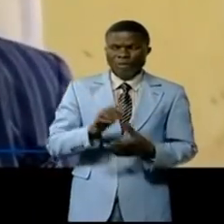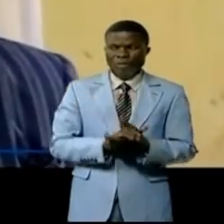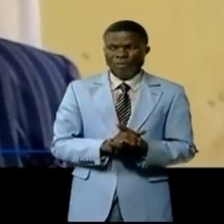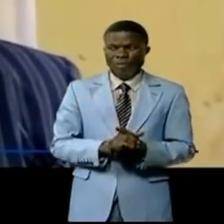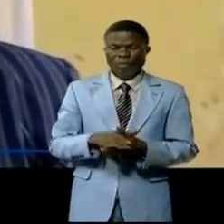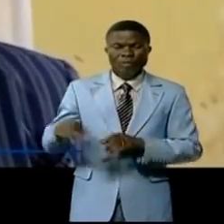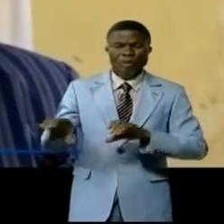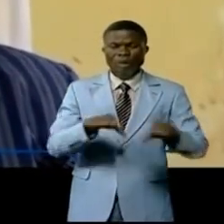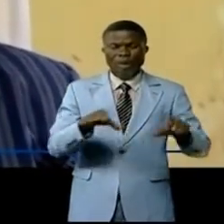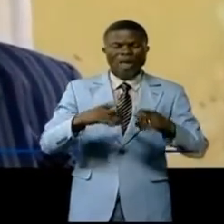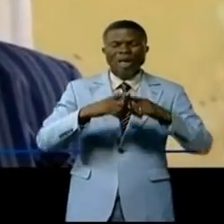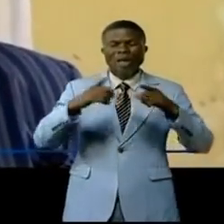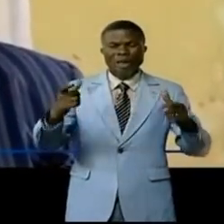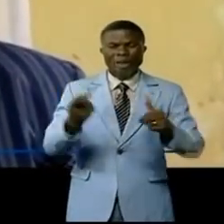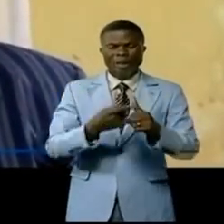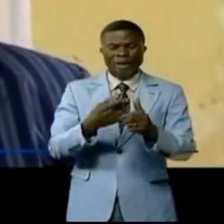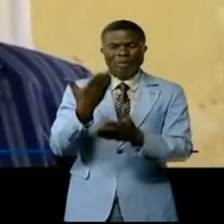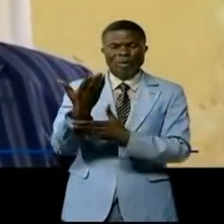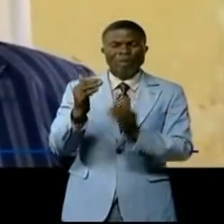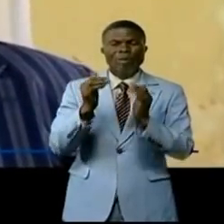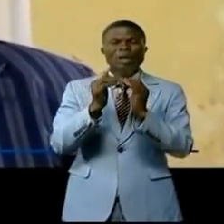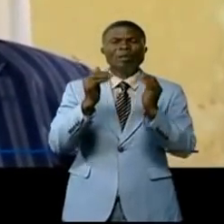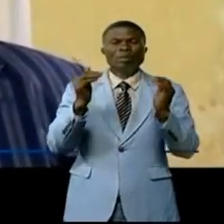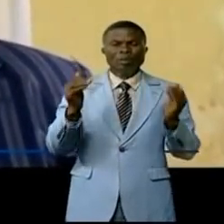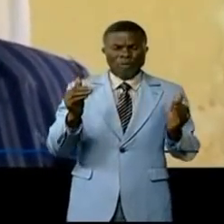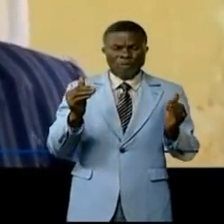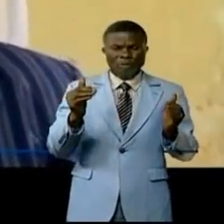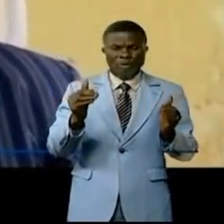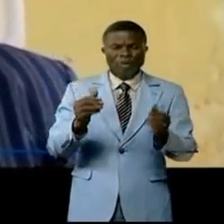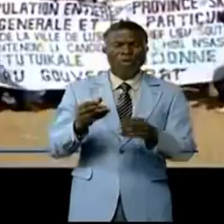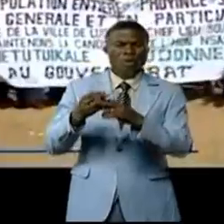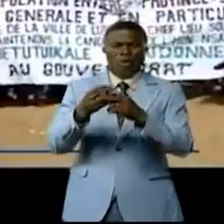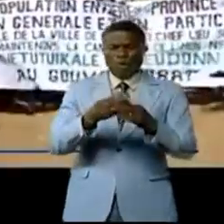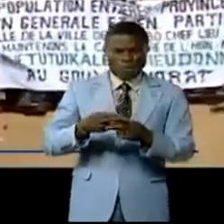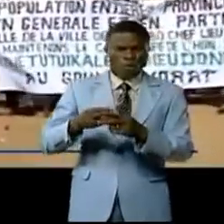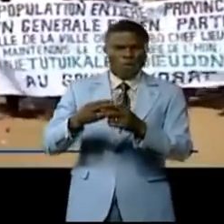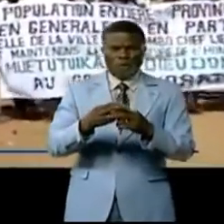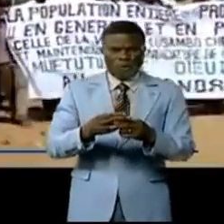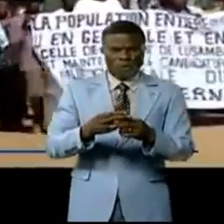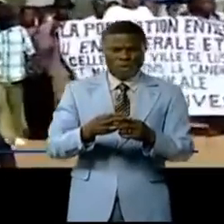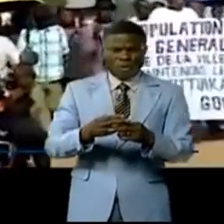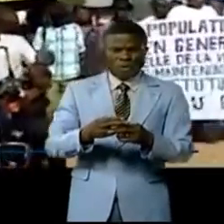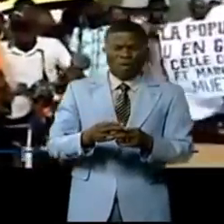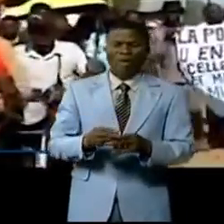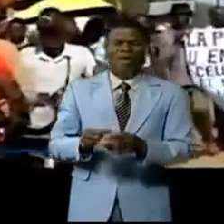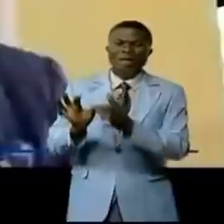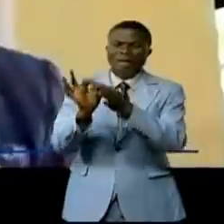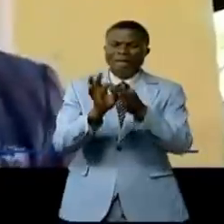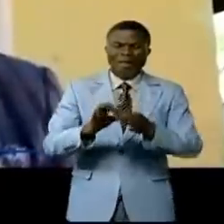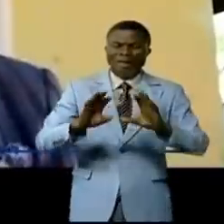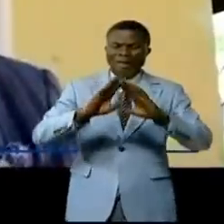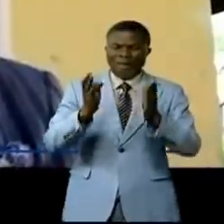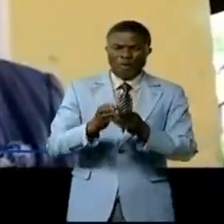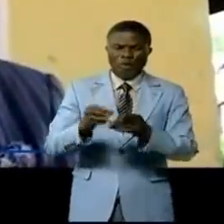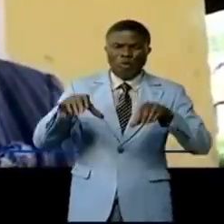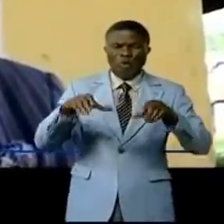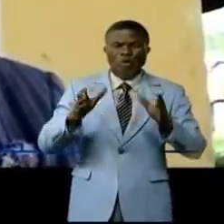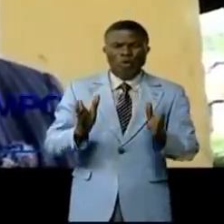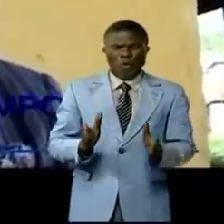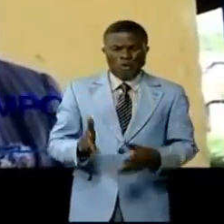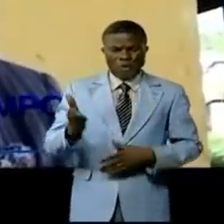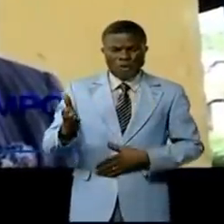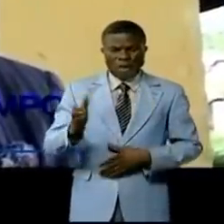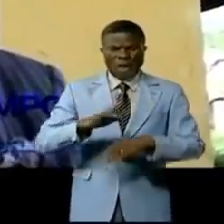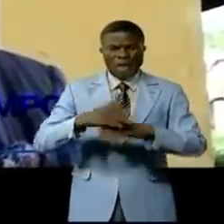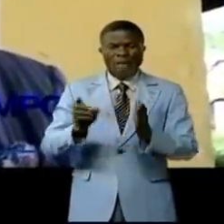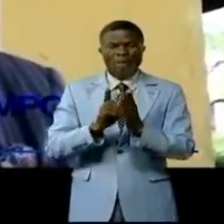d'action d'abord c'est la paix, la concorde ainsi que l'unité de tous les Sankourois et après le